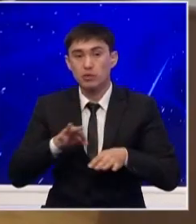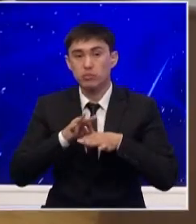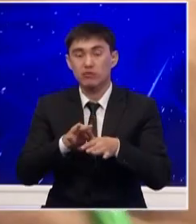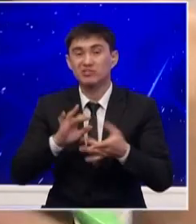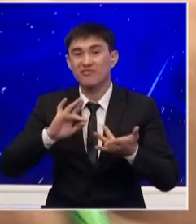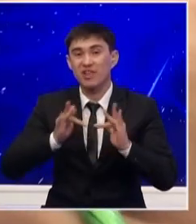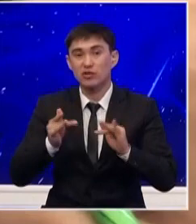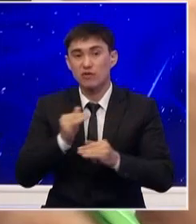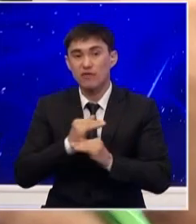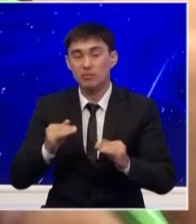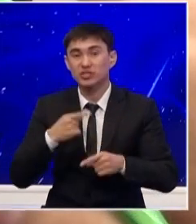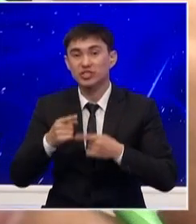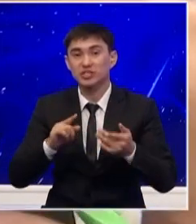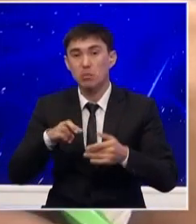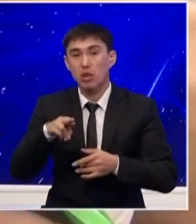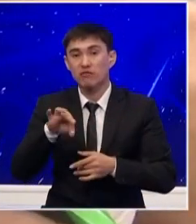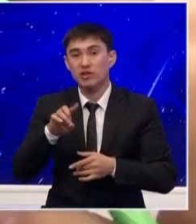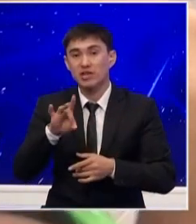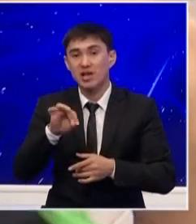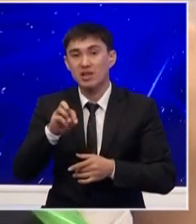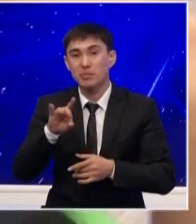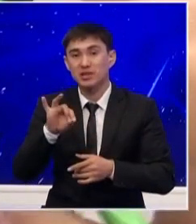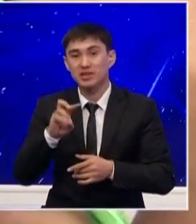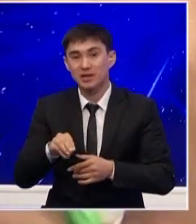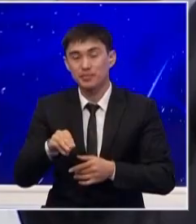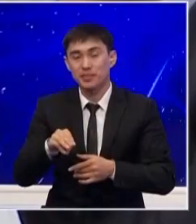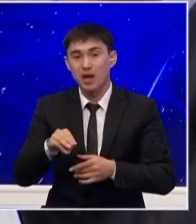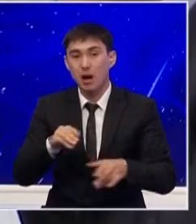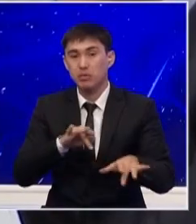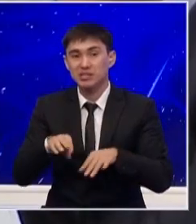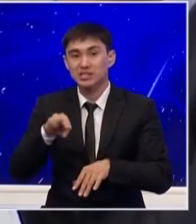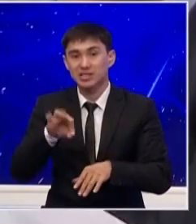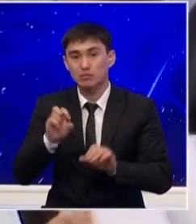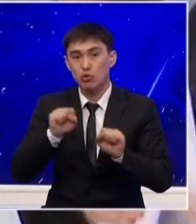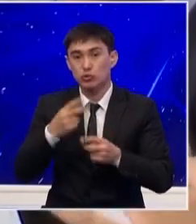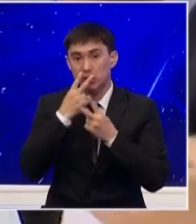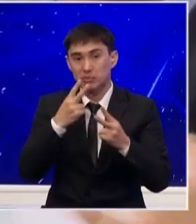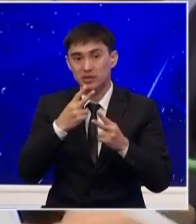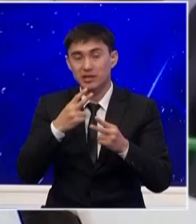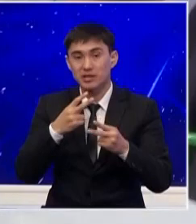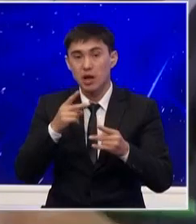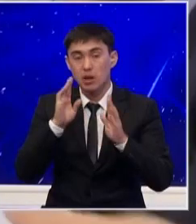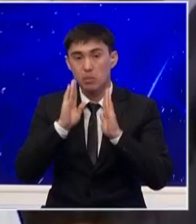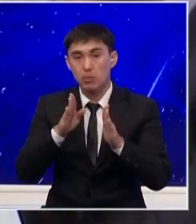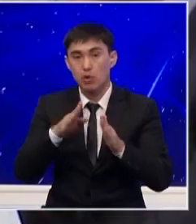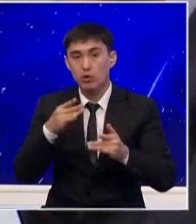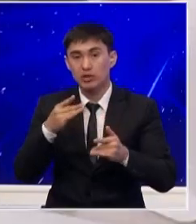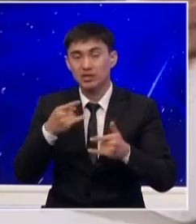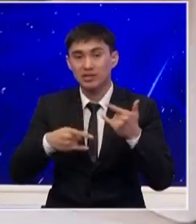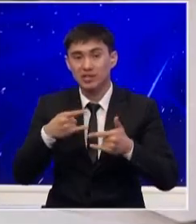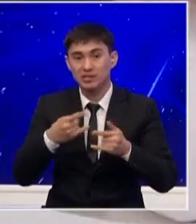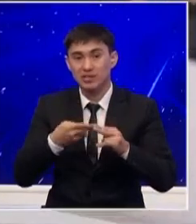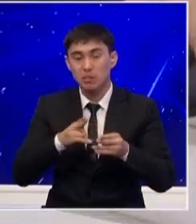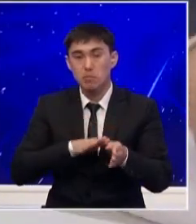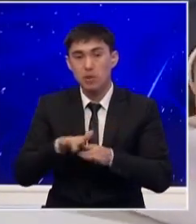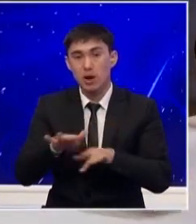в электронном формате через платформу «Елюмата». А сам процесс тестирования можно посмотреть в эфире прямой трансляции. Эти меры